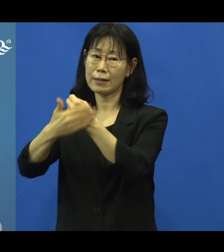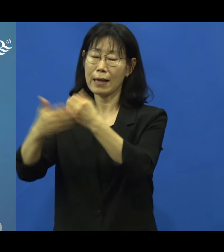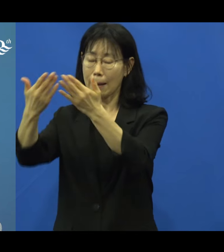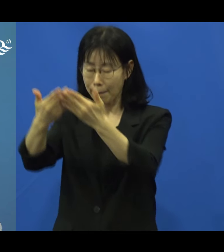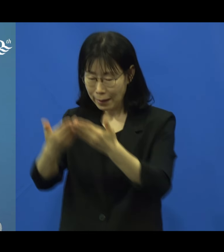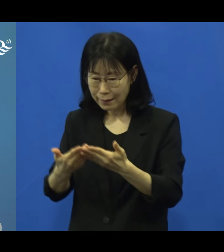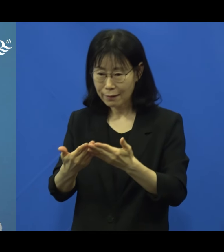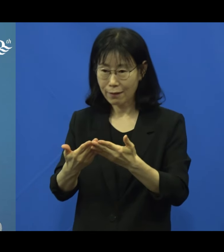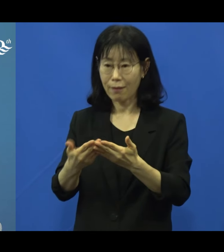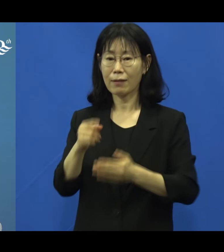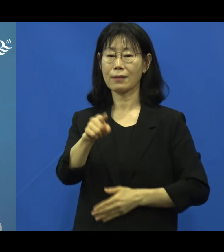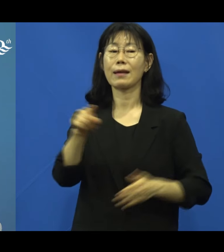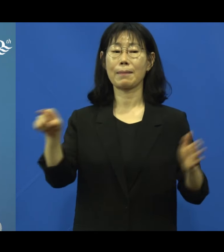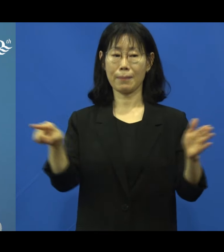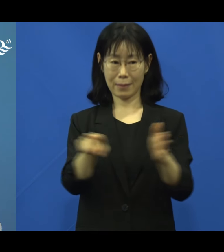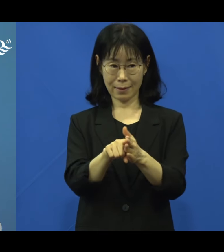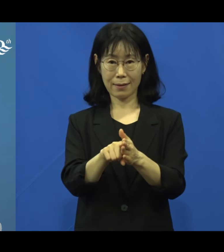그러죠.